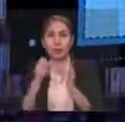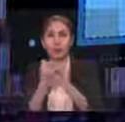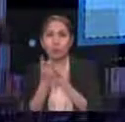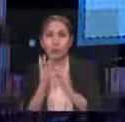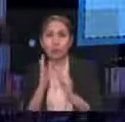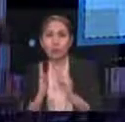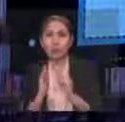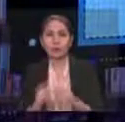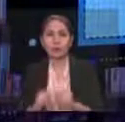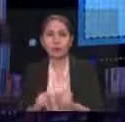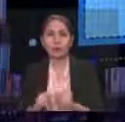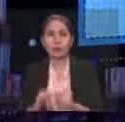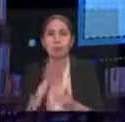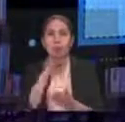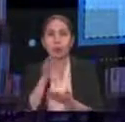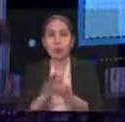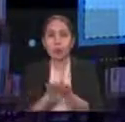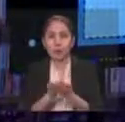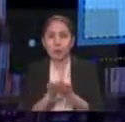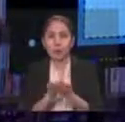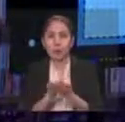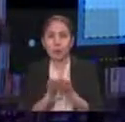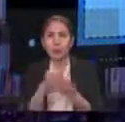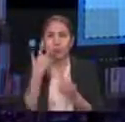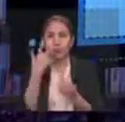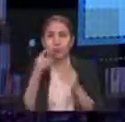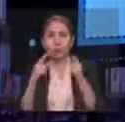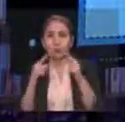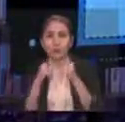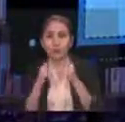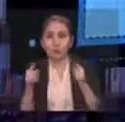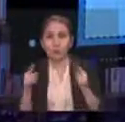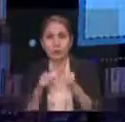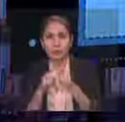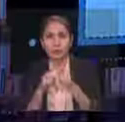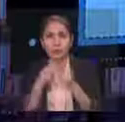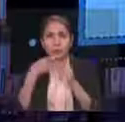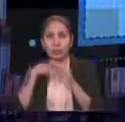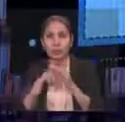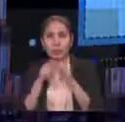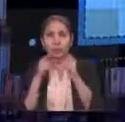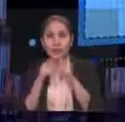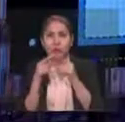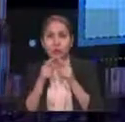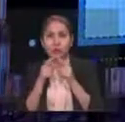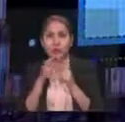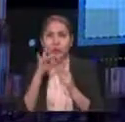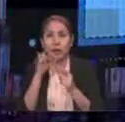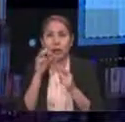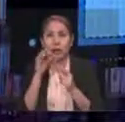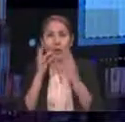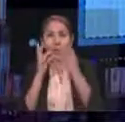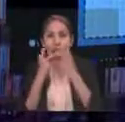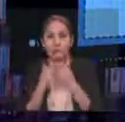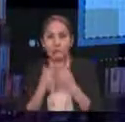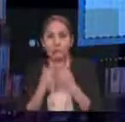teng bo'ladi. Javob, demak berilgan uchburchagimizning 3 ta ichki burchaklarini radian